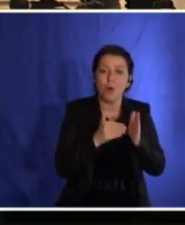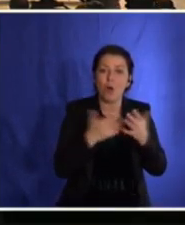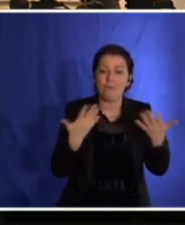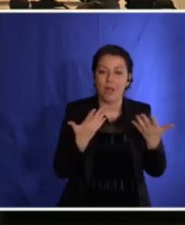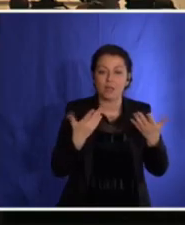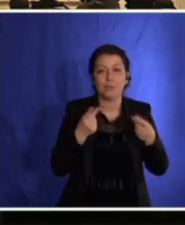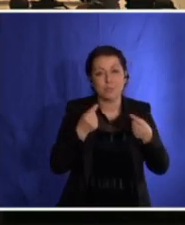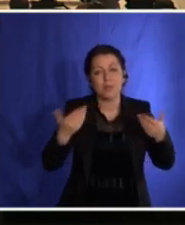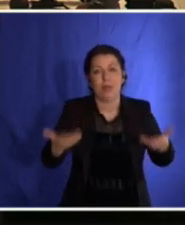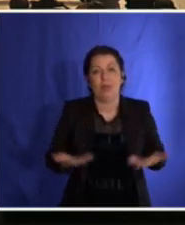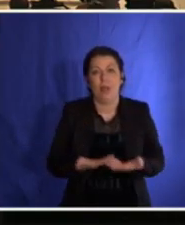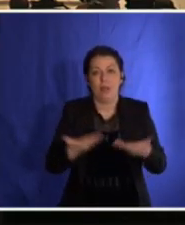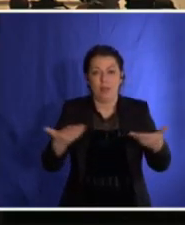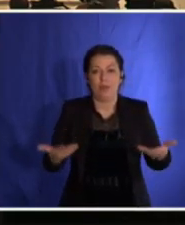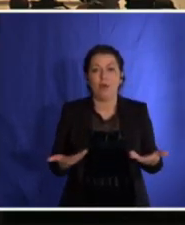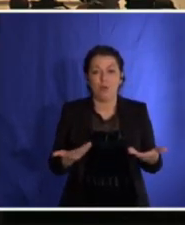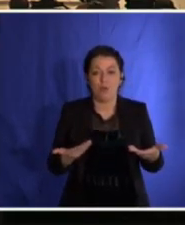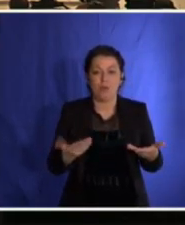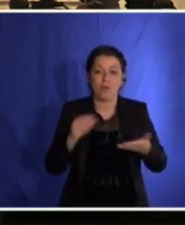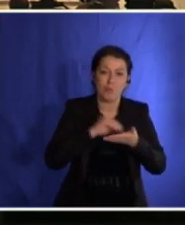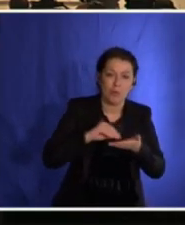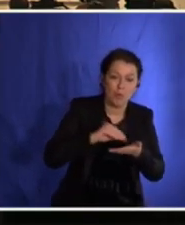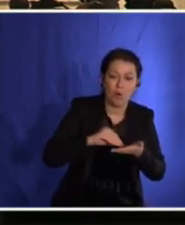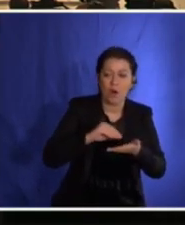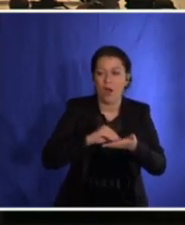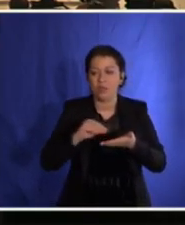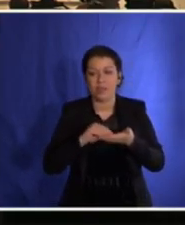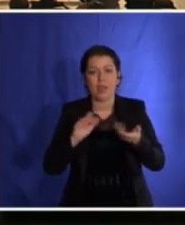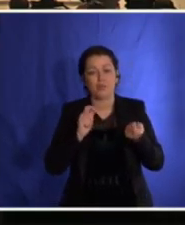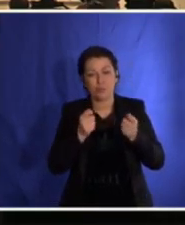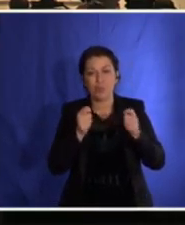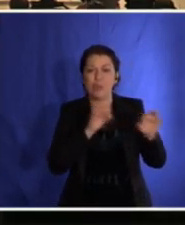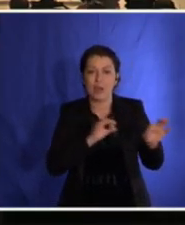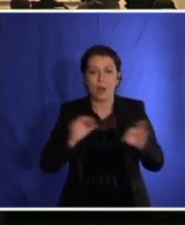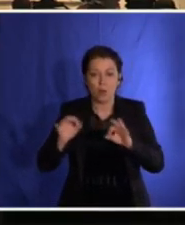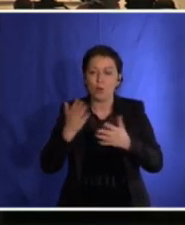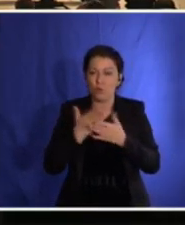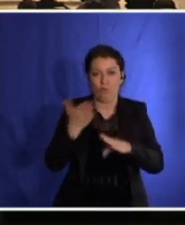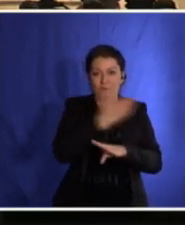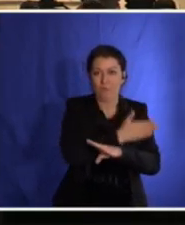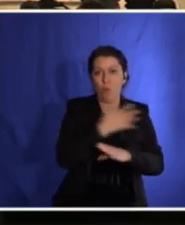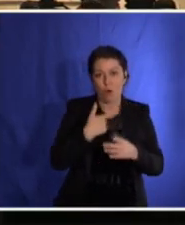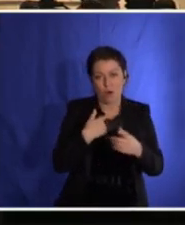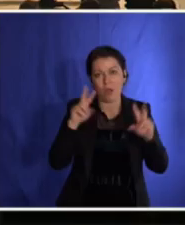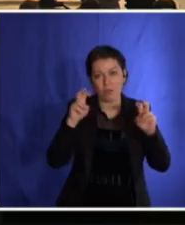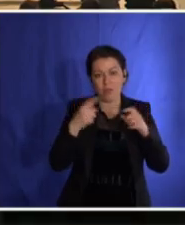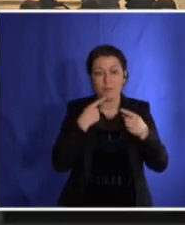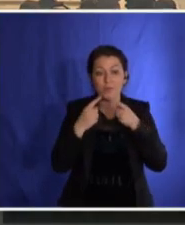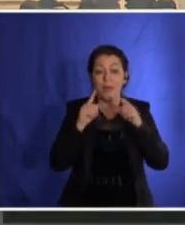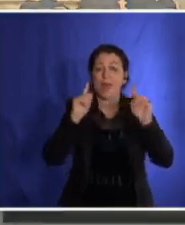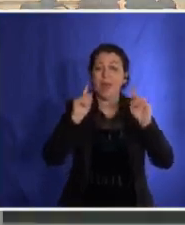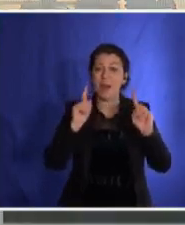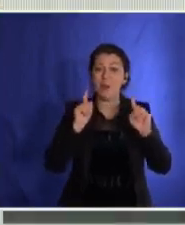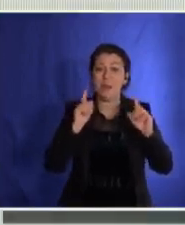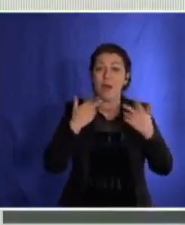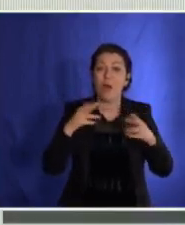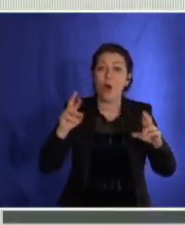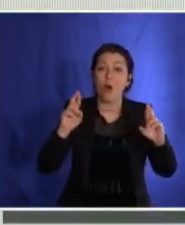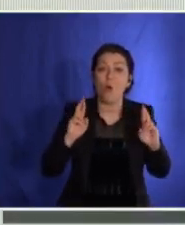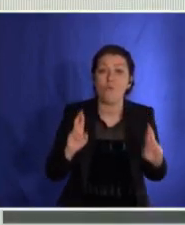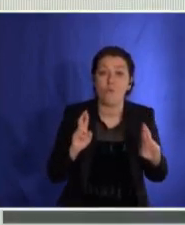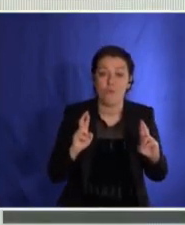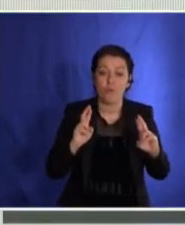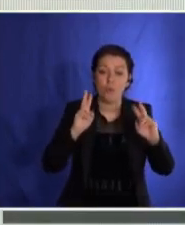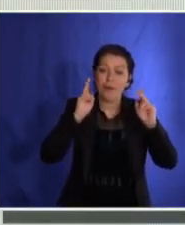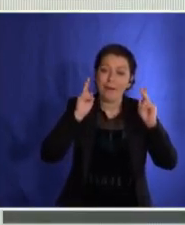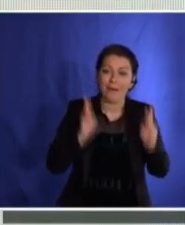Erleichterungen. Bürokratieabbau, Deregulierung ist halt schon angesprochen worden, aber auch die Hoffnung, dass man etwas verändern